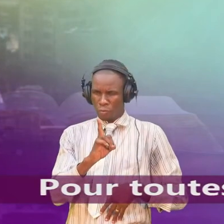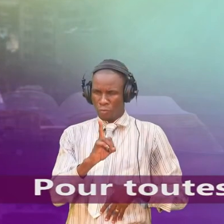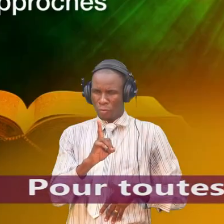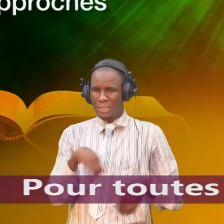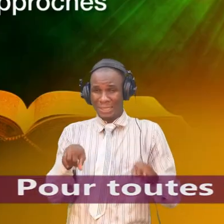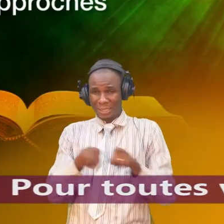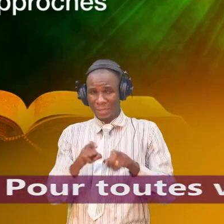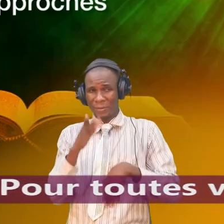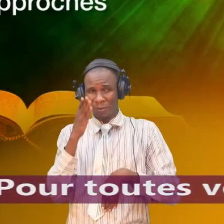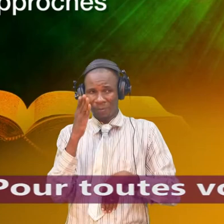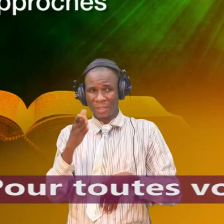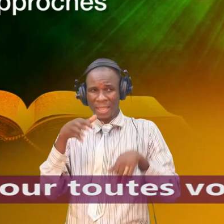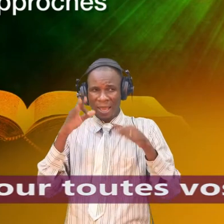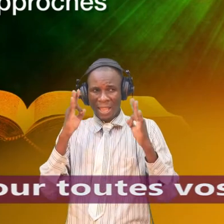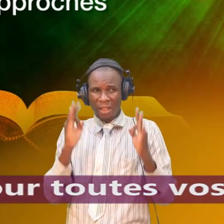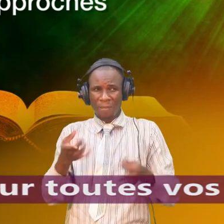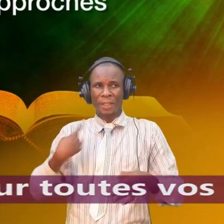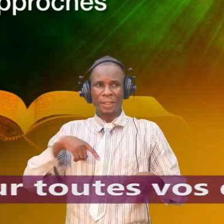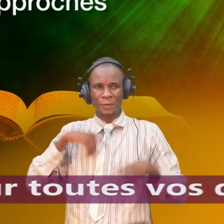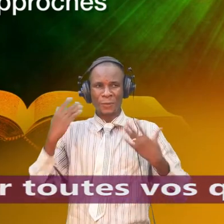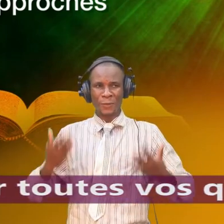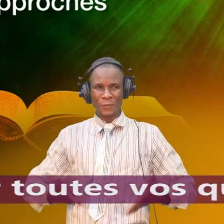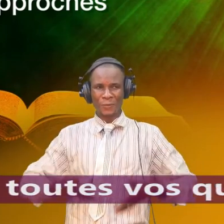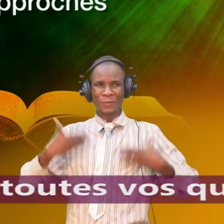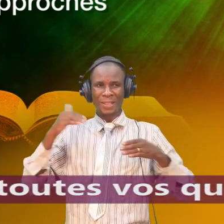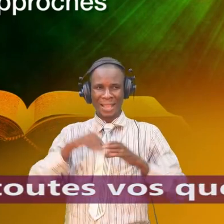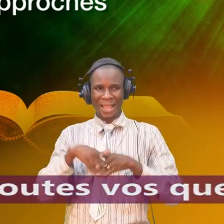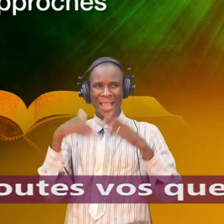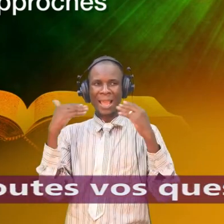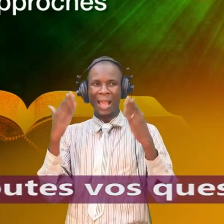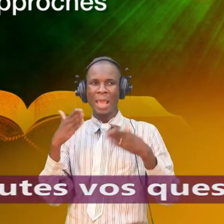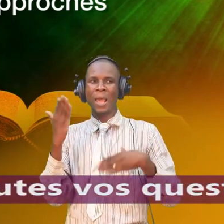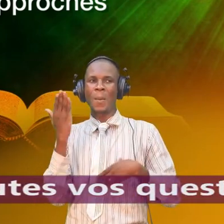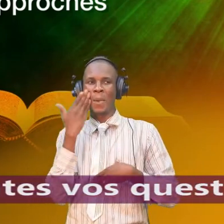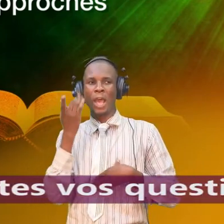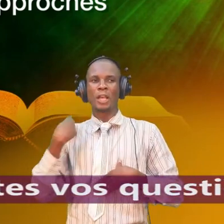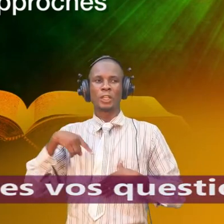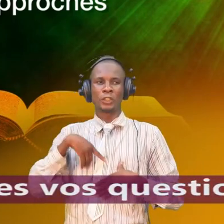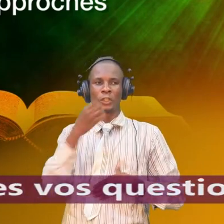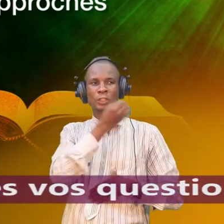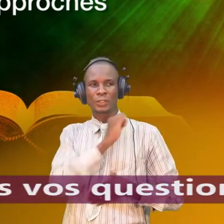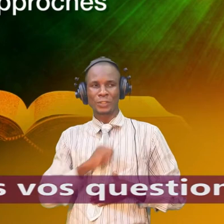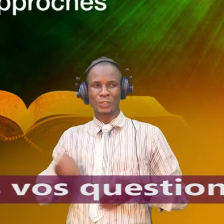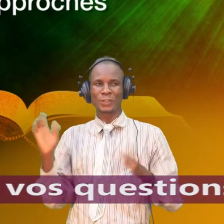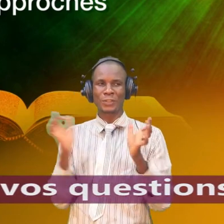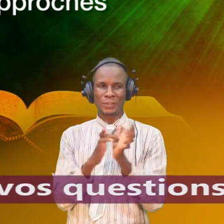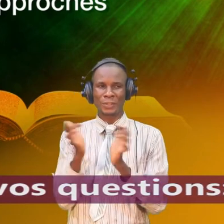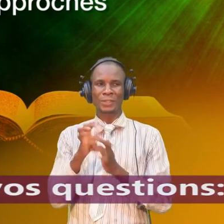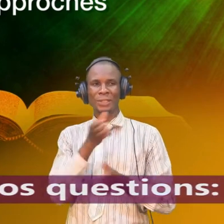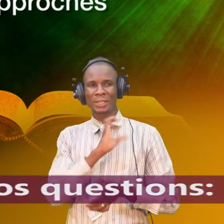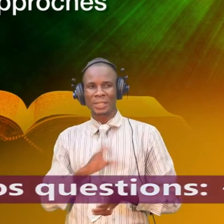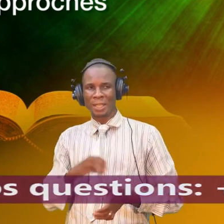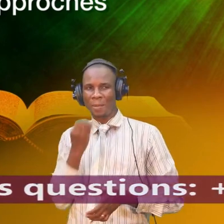maana wa Efeso 2:13 nasema, lakini sasa katika Kristo Yesu, ninyi mliokuwa mbali hapo